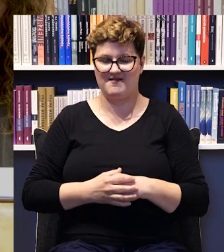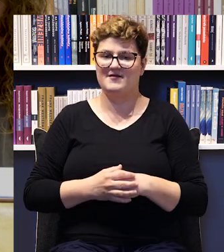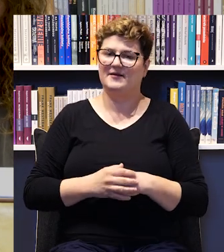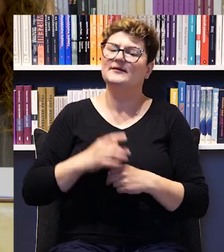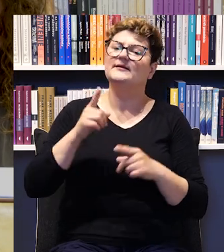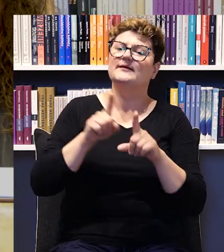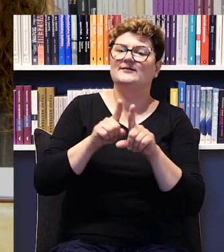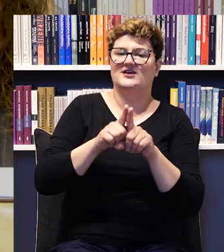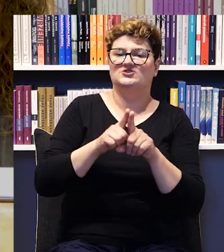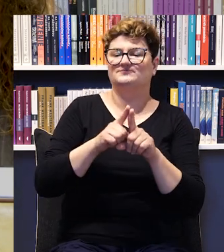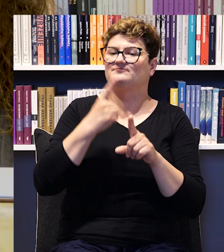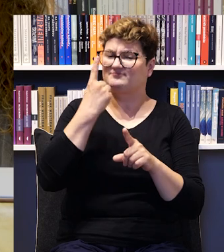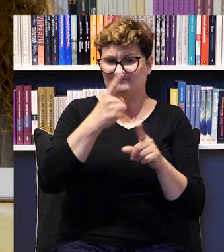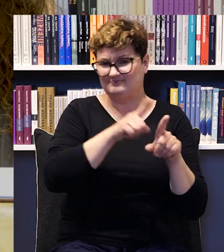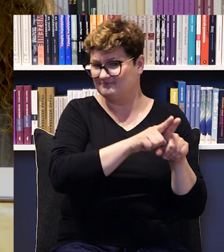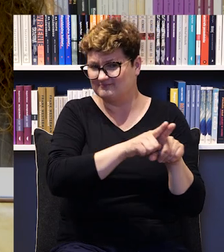bardzo